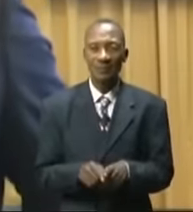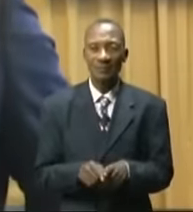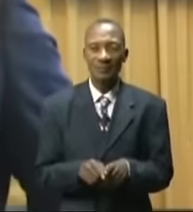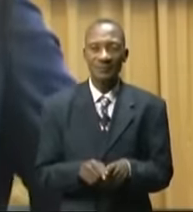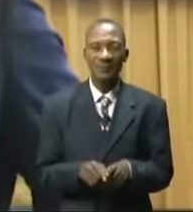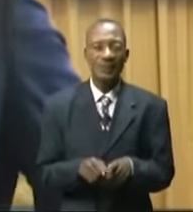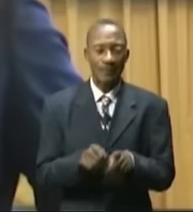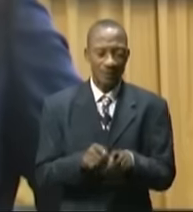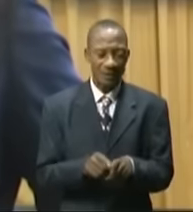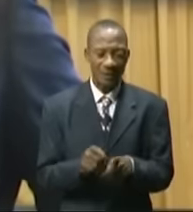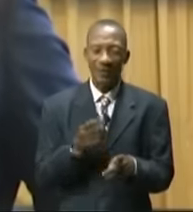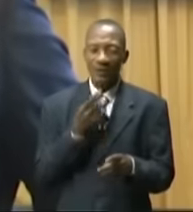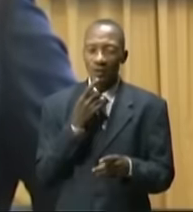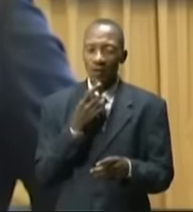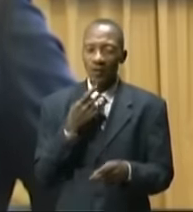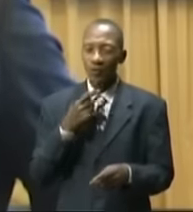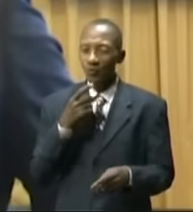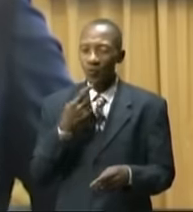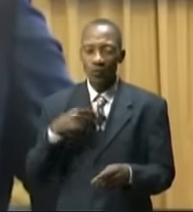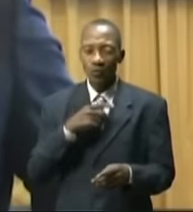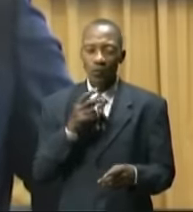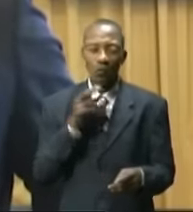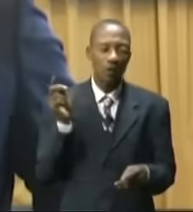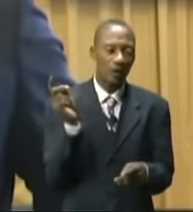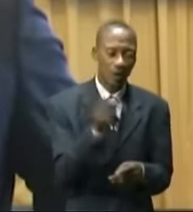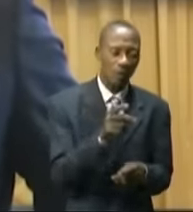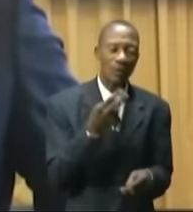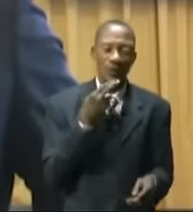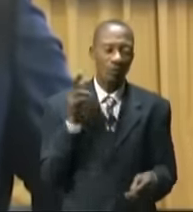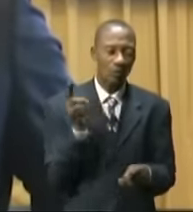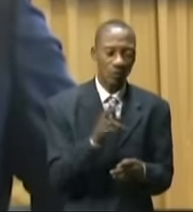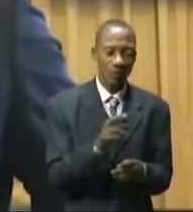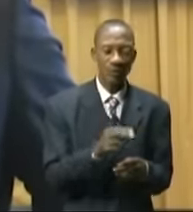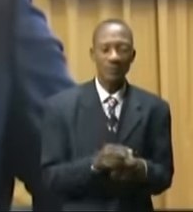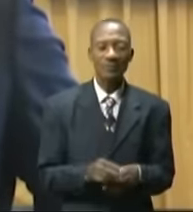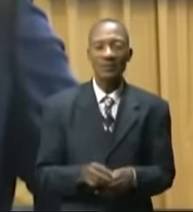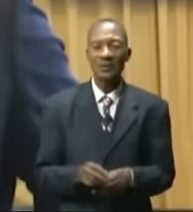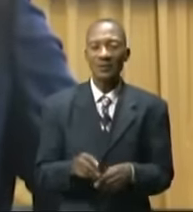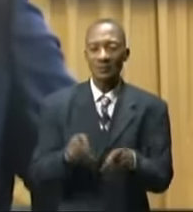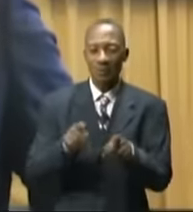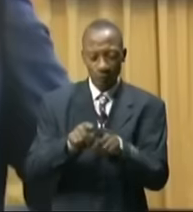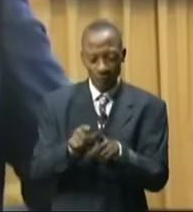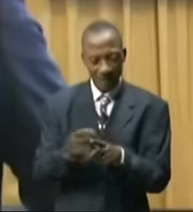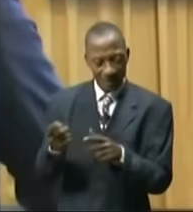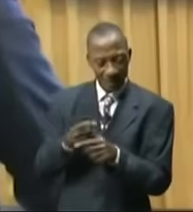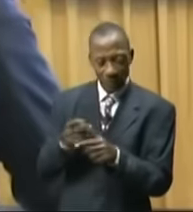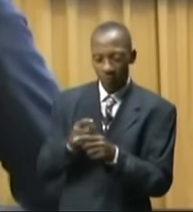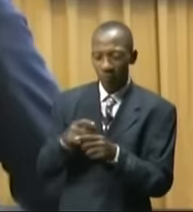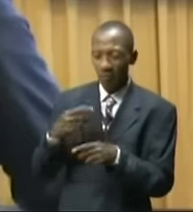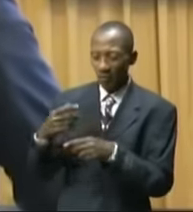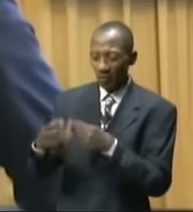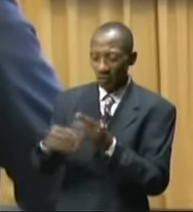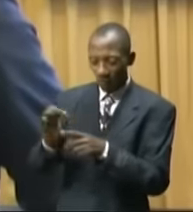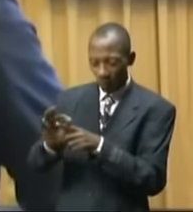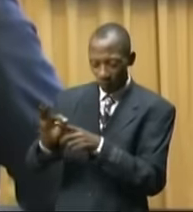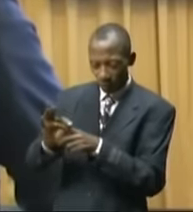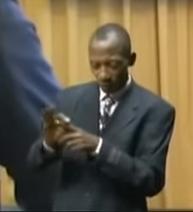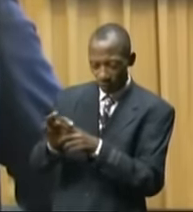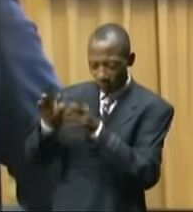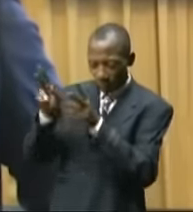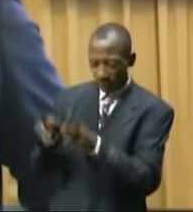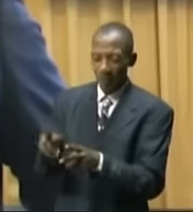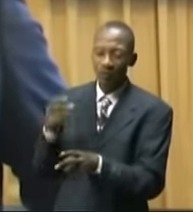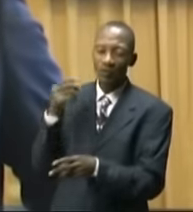de données, c'est qu'il faut former les prestataires de soins afin que l'information sanitaire liée à